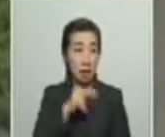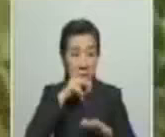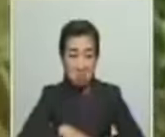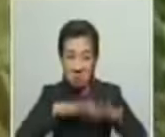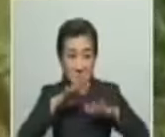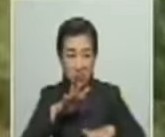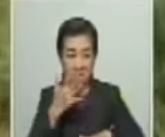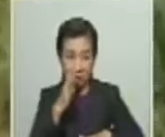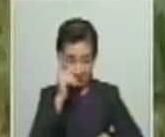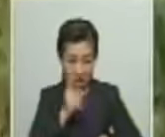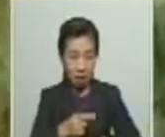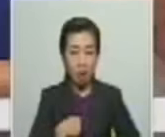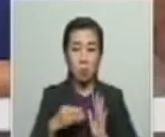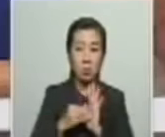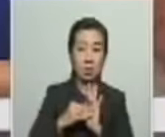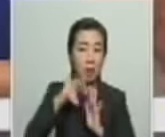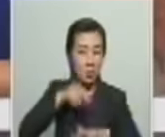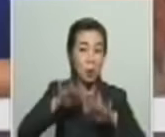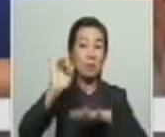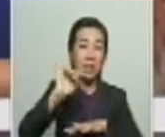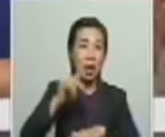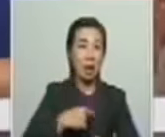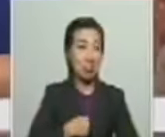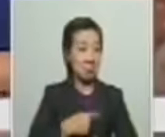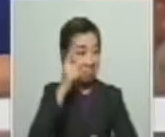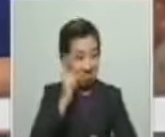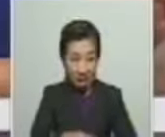รอ กรุงเทพยังค่ะ กรุงเทพจะไม่ท่วมจริงๆเหรอ จะไม่ท่วมหรือเ